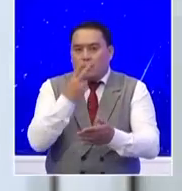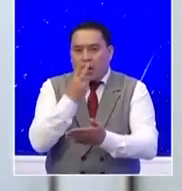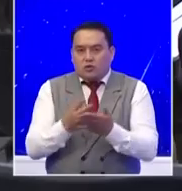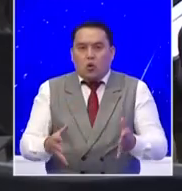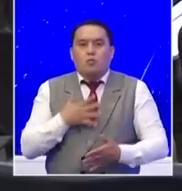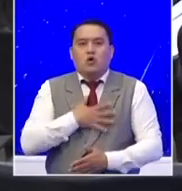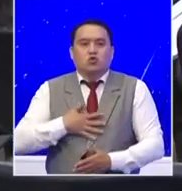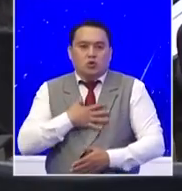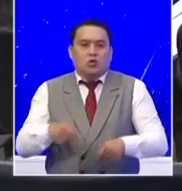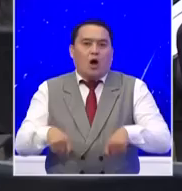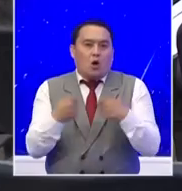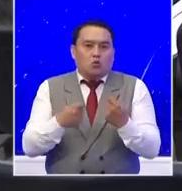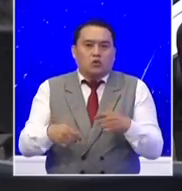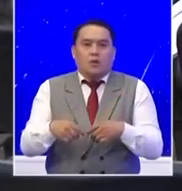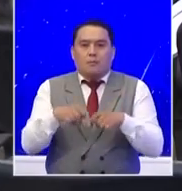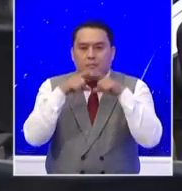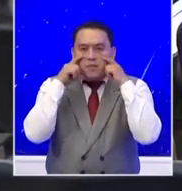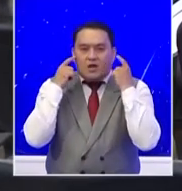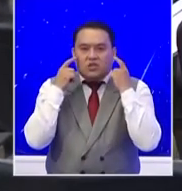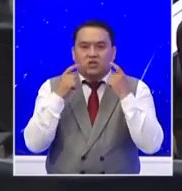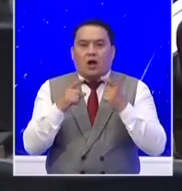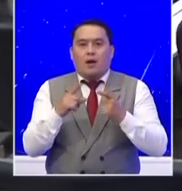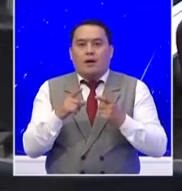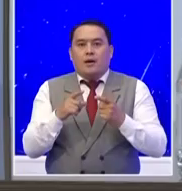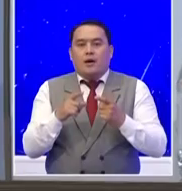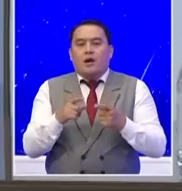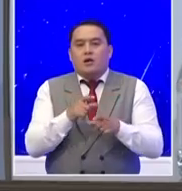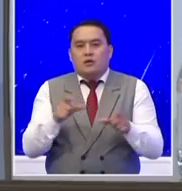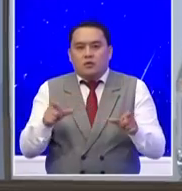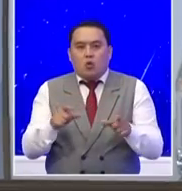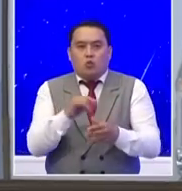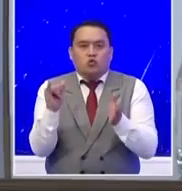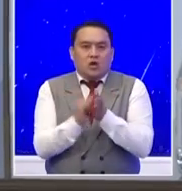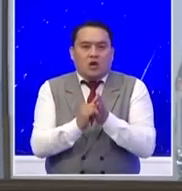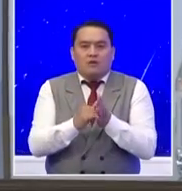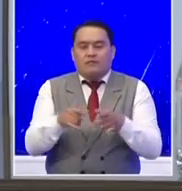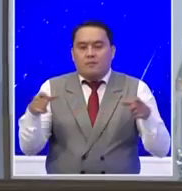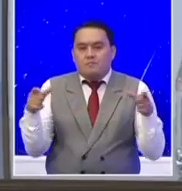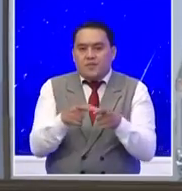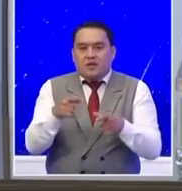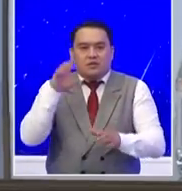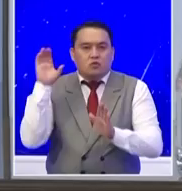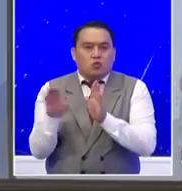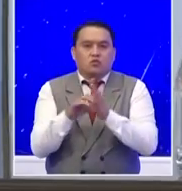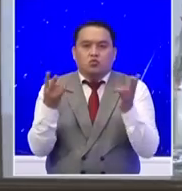большую обеспокоенность нарушением жителями масочного режима, призвав граждан соблюдать установленные карантинные меры.